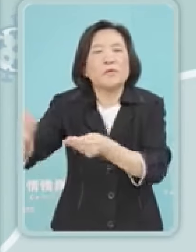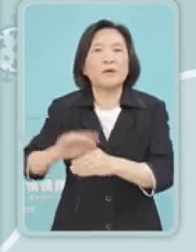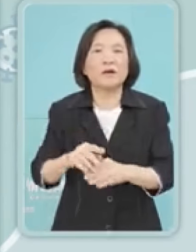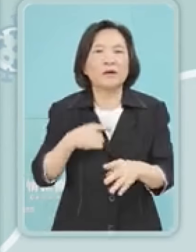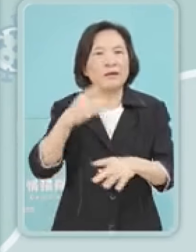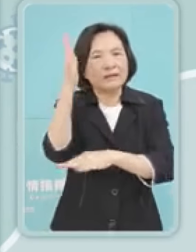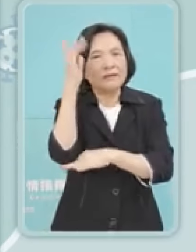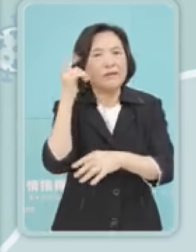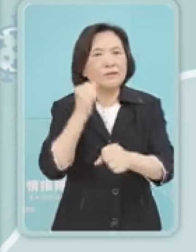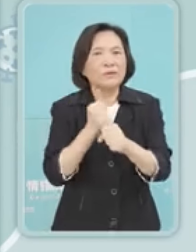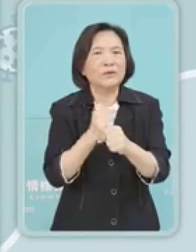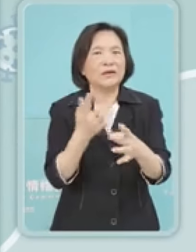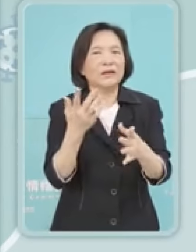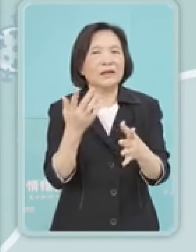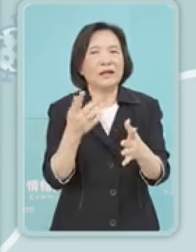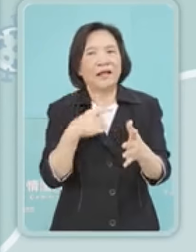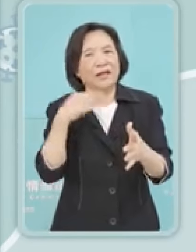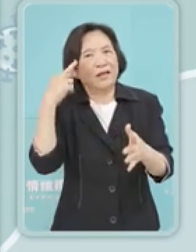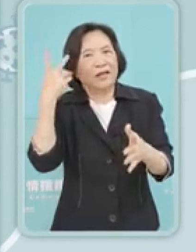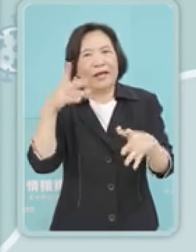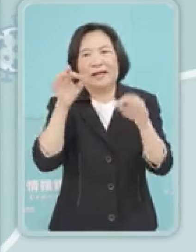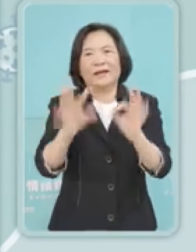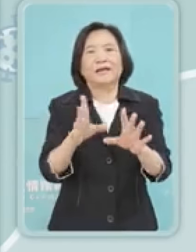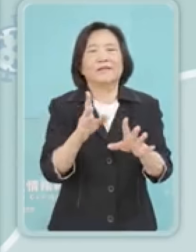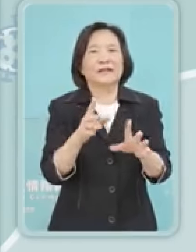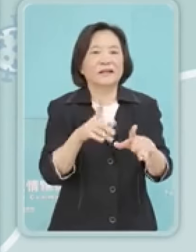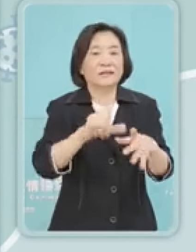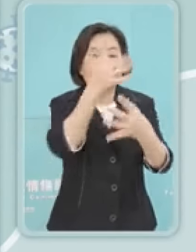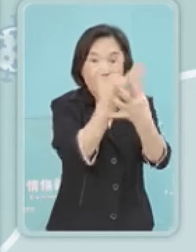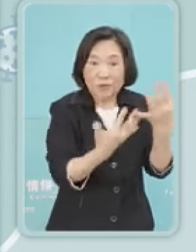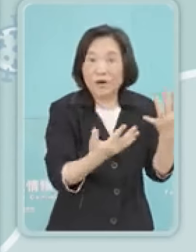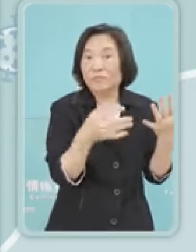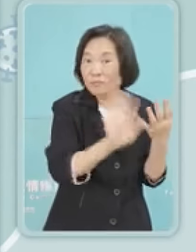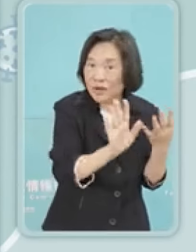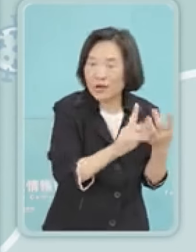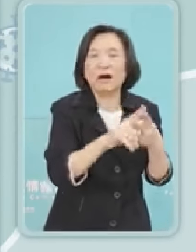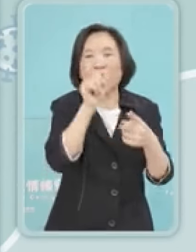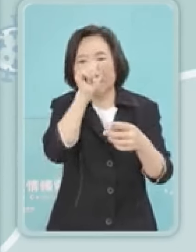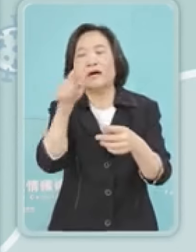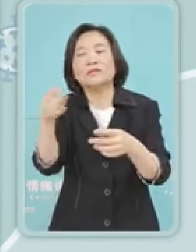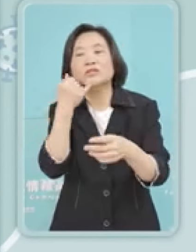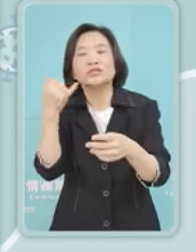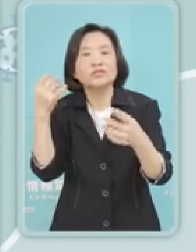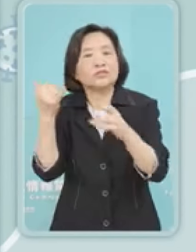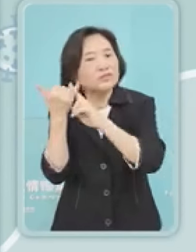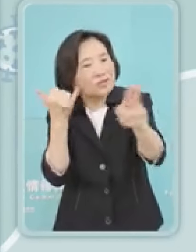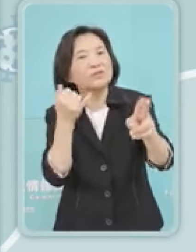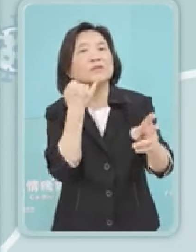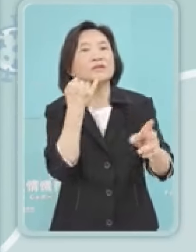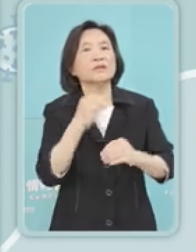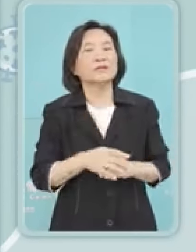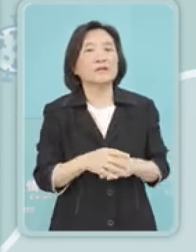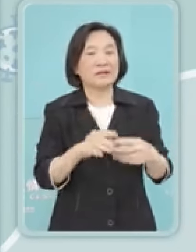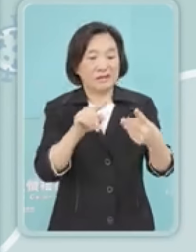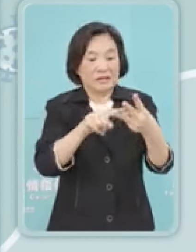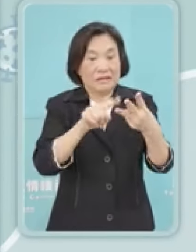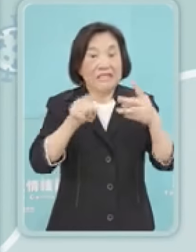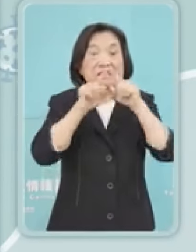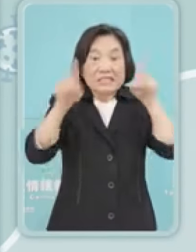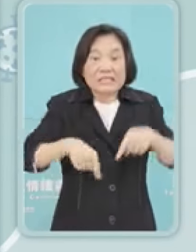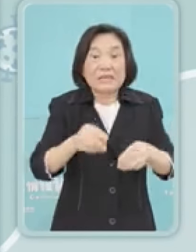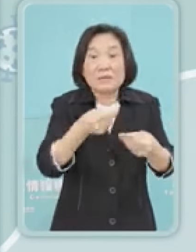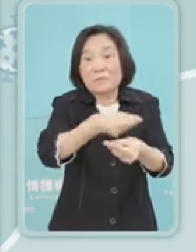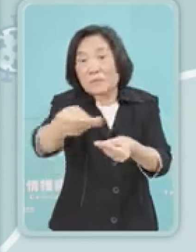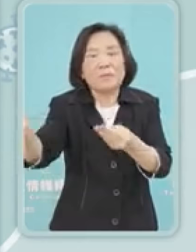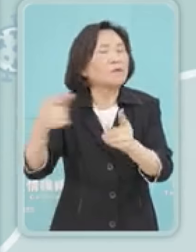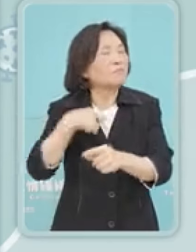率。你上网预约，啊，如果你不上网预约，我开放电话给你，哦，啊就这样，啊所以那就没